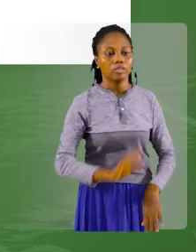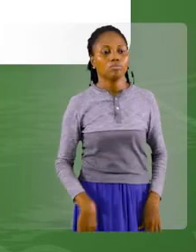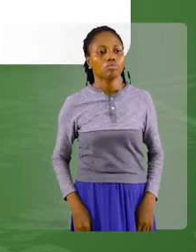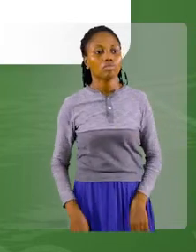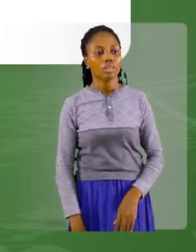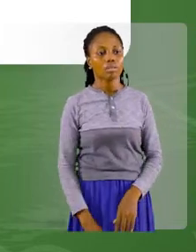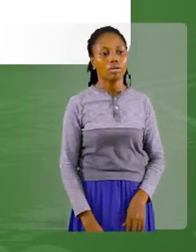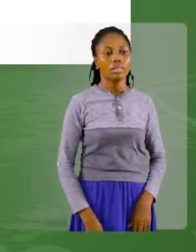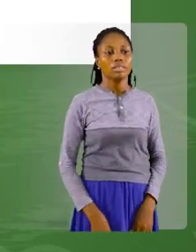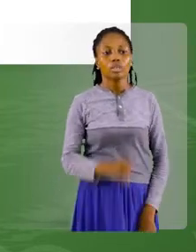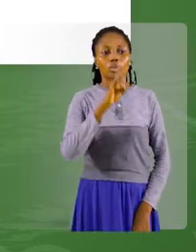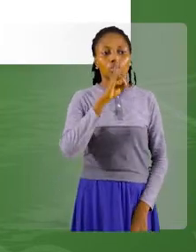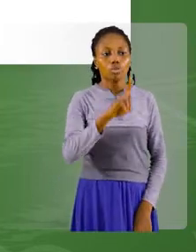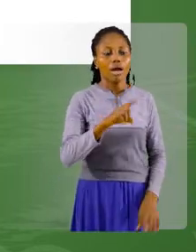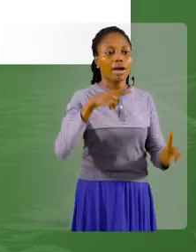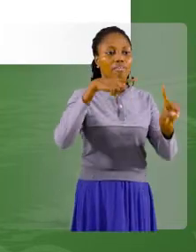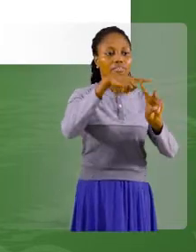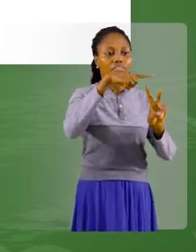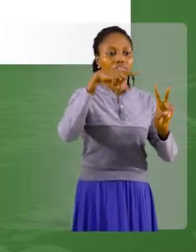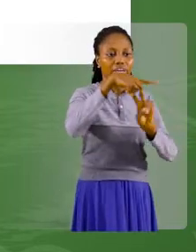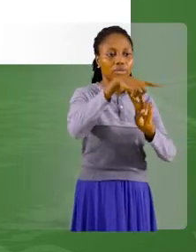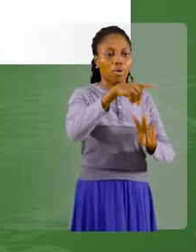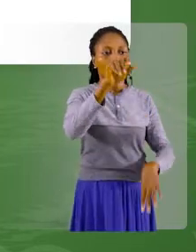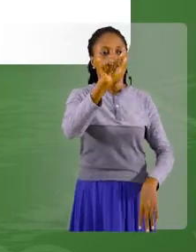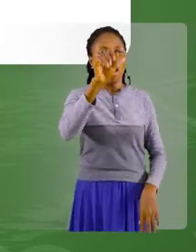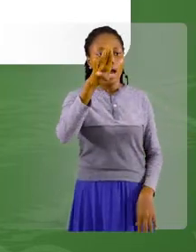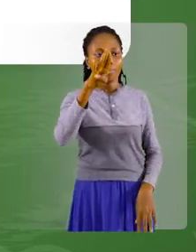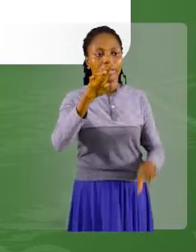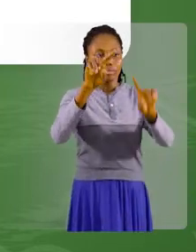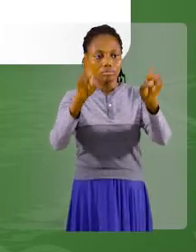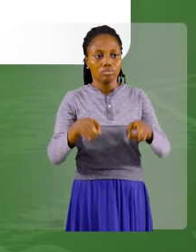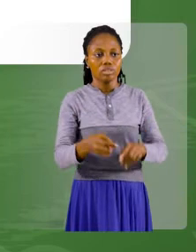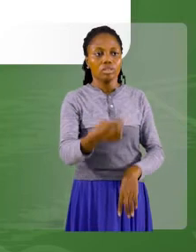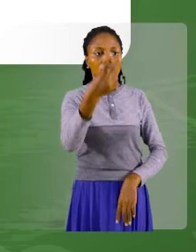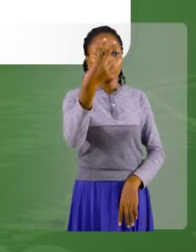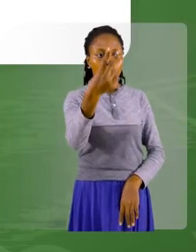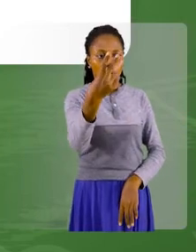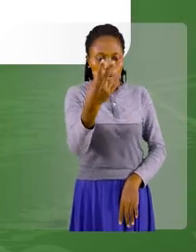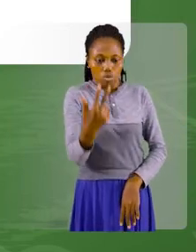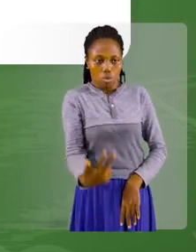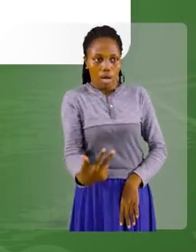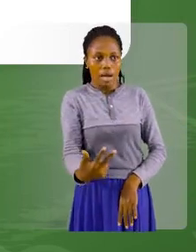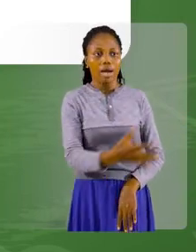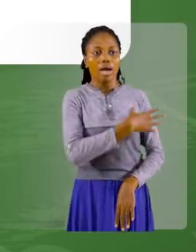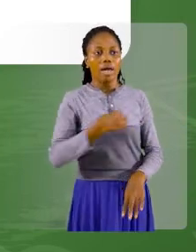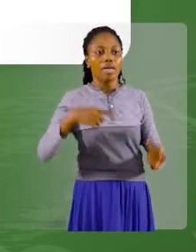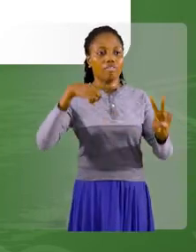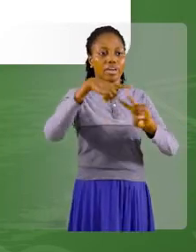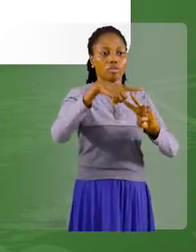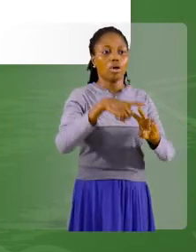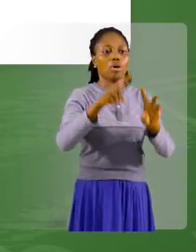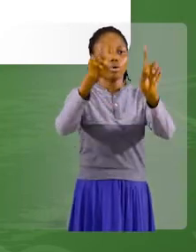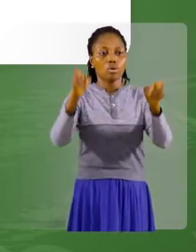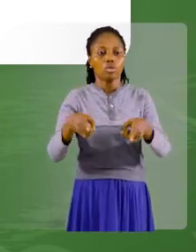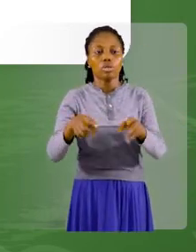Soit le vecteur AB de coordonnées 2, 3 et le vecteur CD de